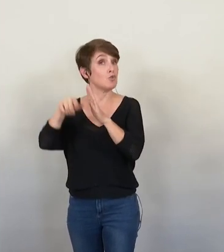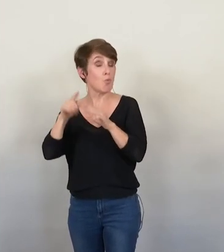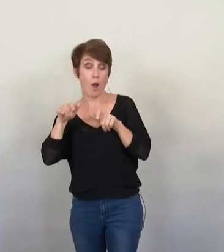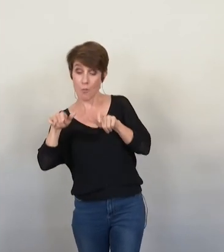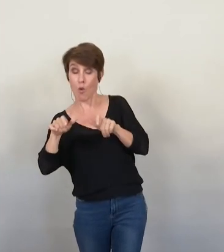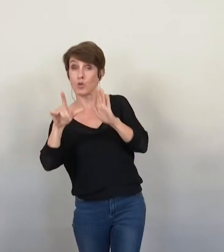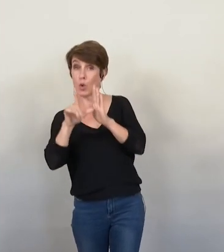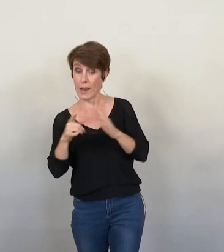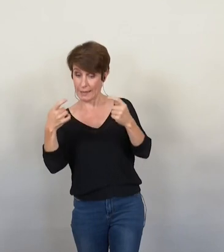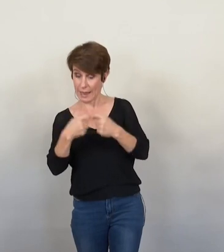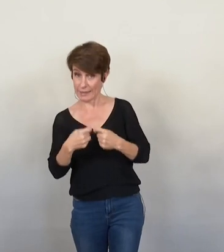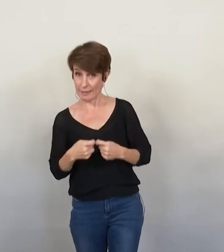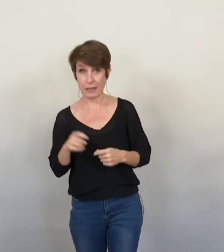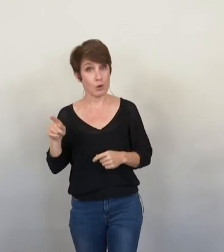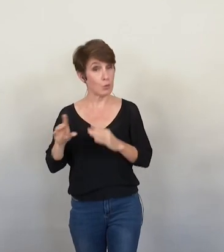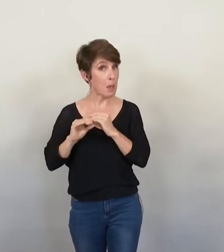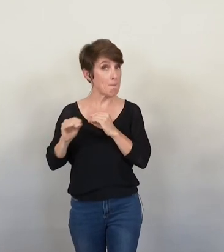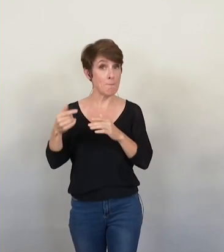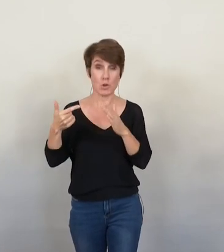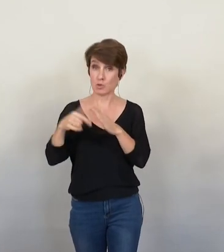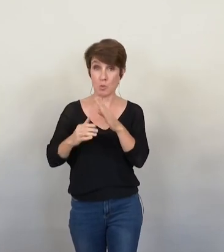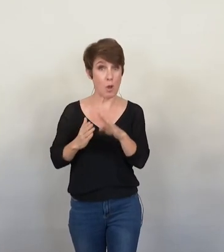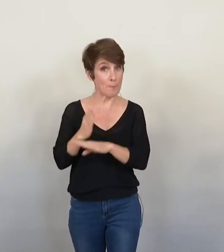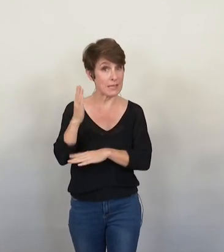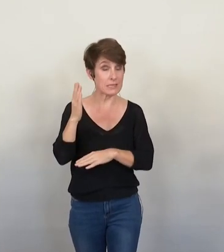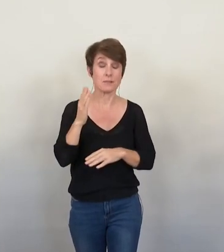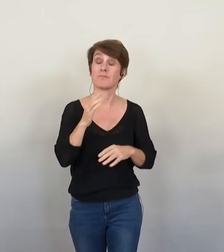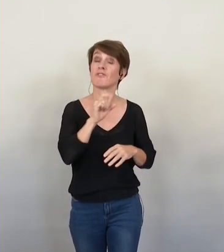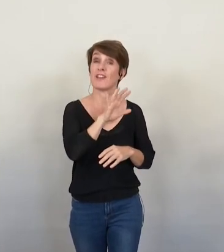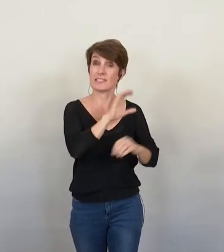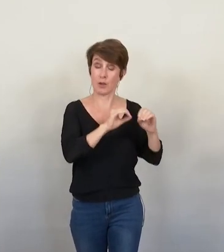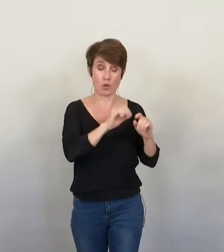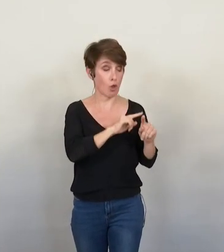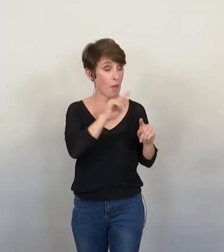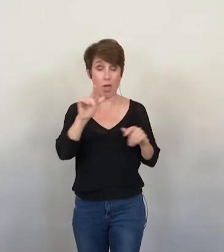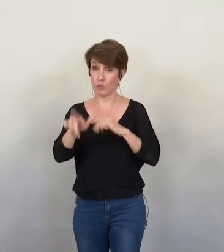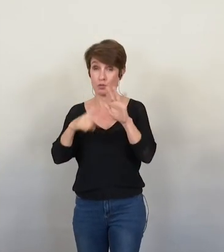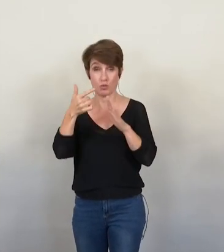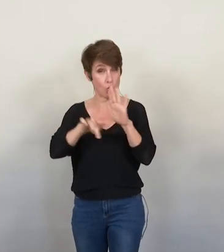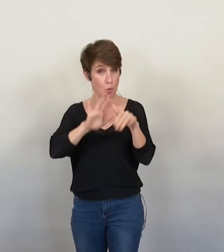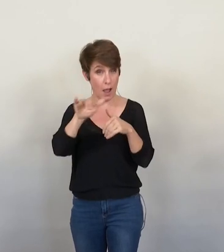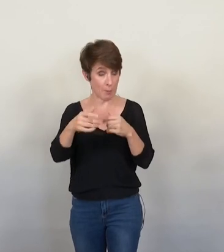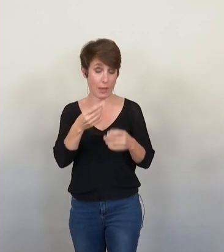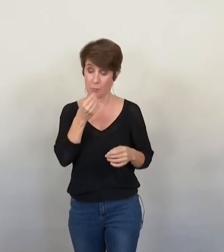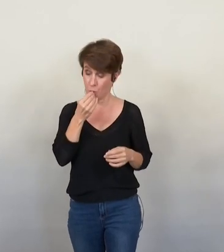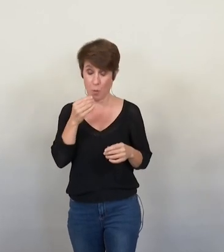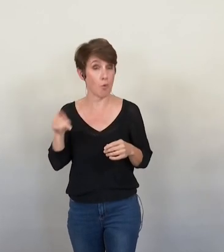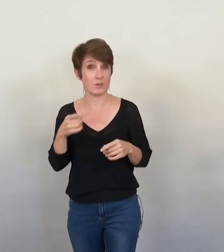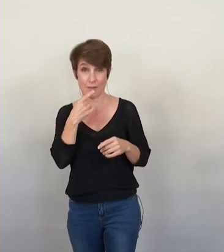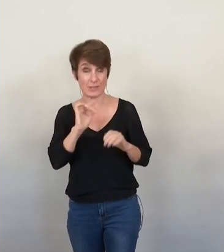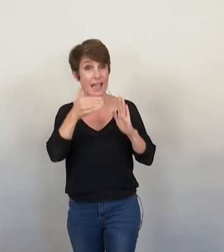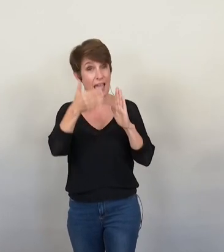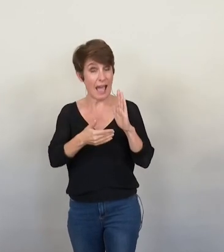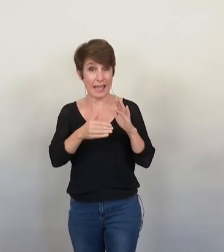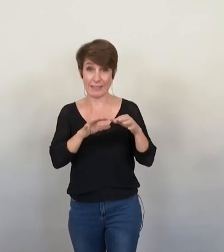légalité dans les 2 mois sur Notre arrêté du 25 octobre cet arrêté n'a pas été retiré le préfet l'attaque voilà en